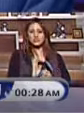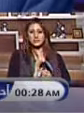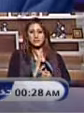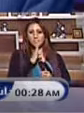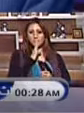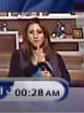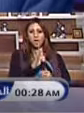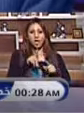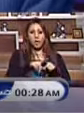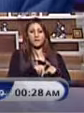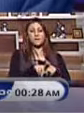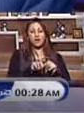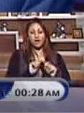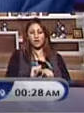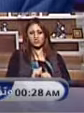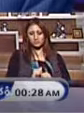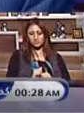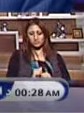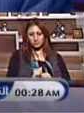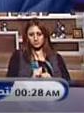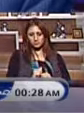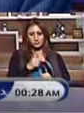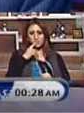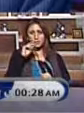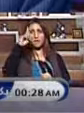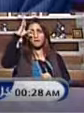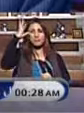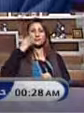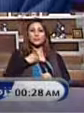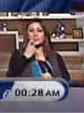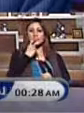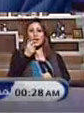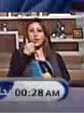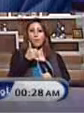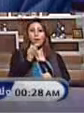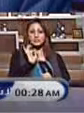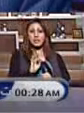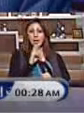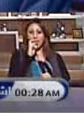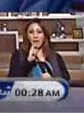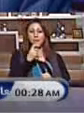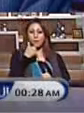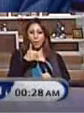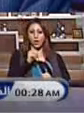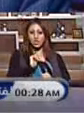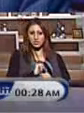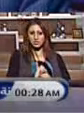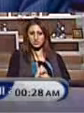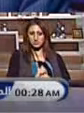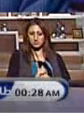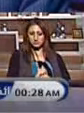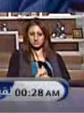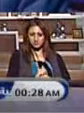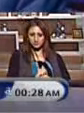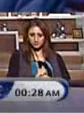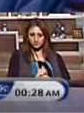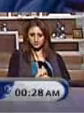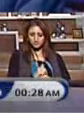البين سان دا ده نعمه نعمه من النعم سبحان الله العظيم لان يعني كان لما الصالحين